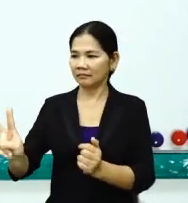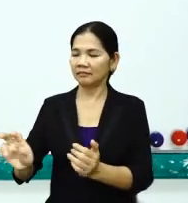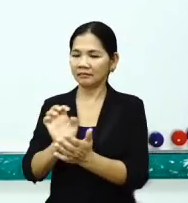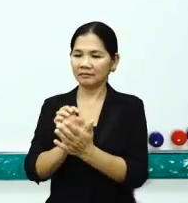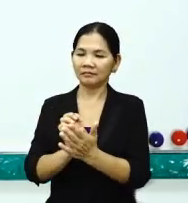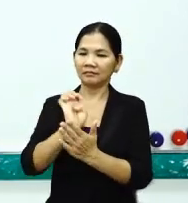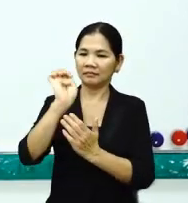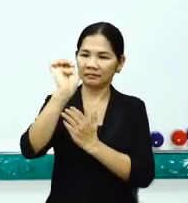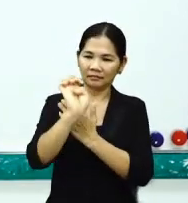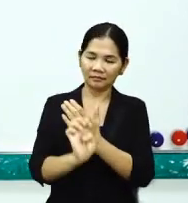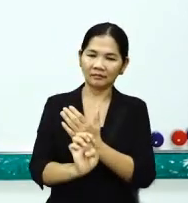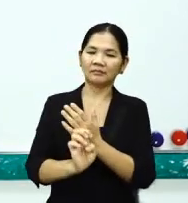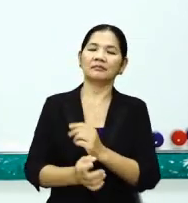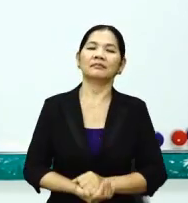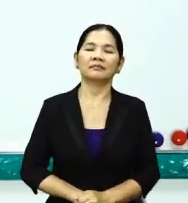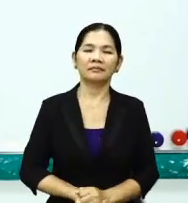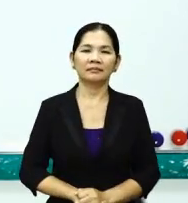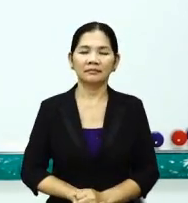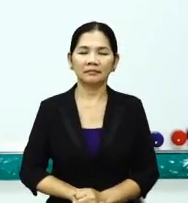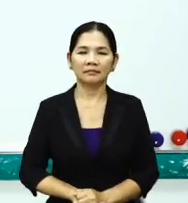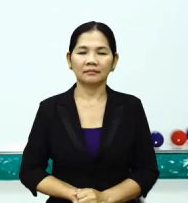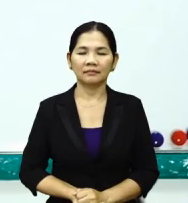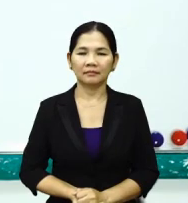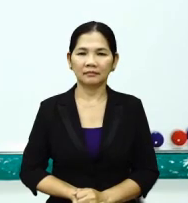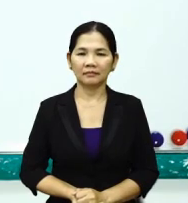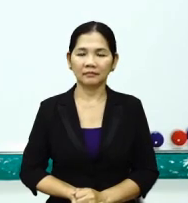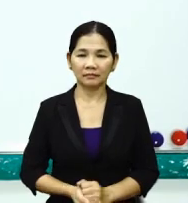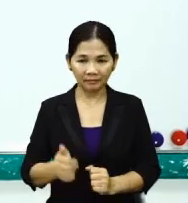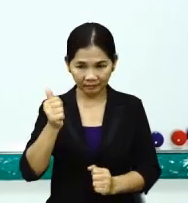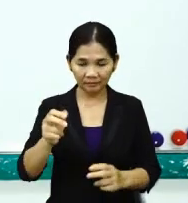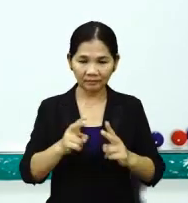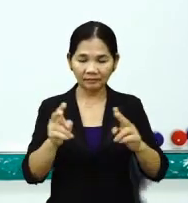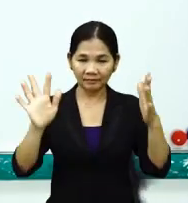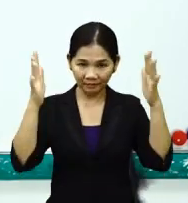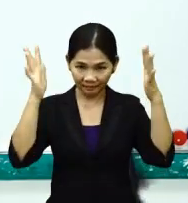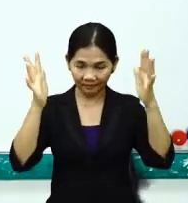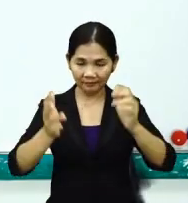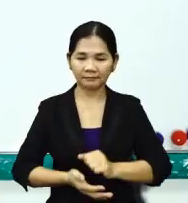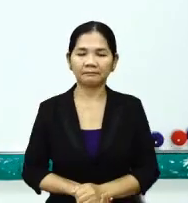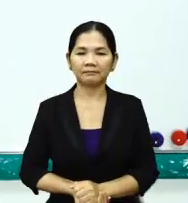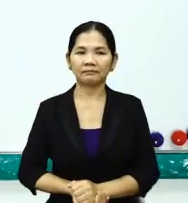bì thay cứ khai thân nô chà lọ nà con tết này